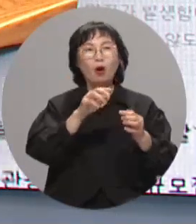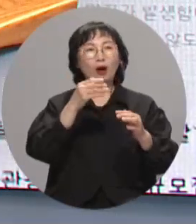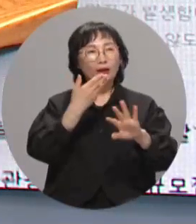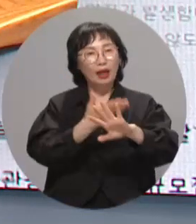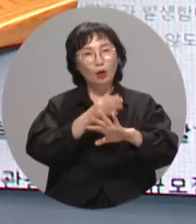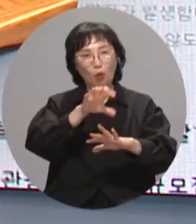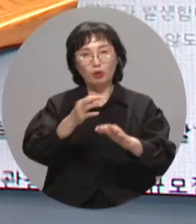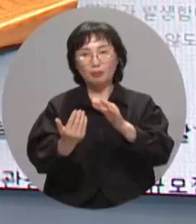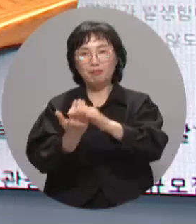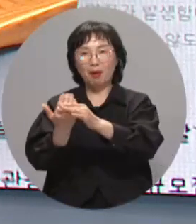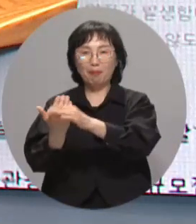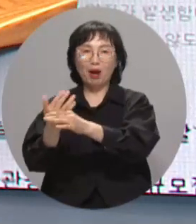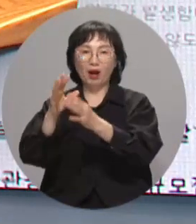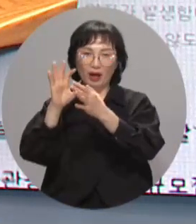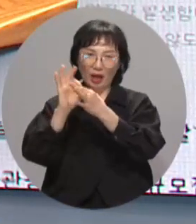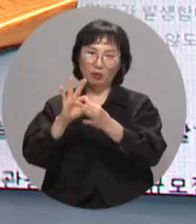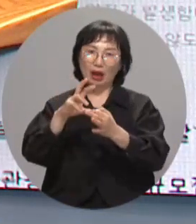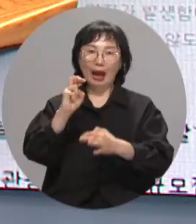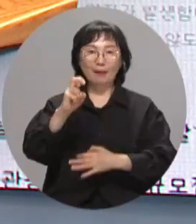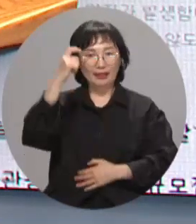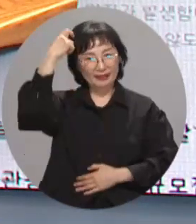나옵니다 허